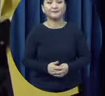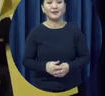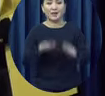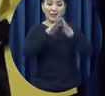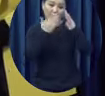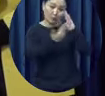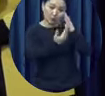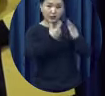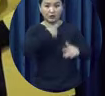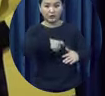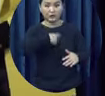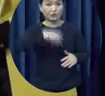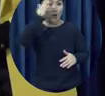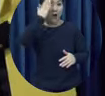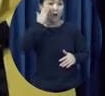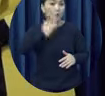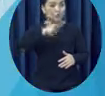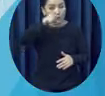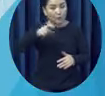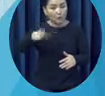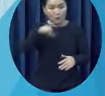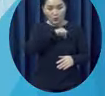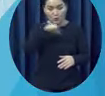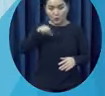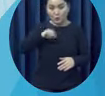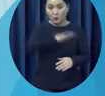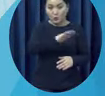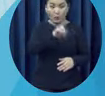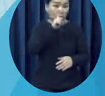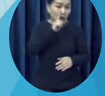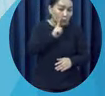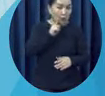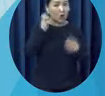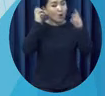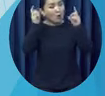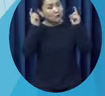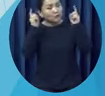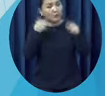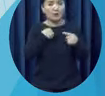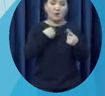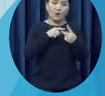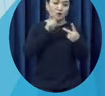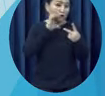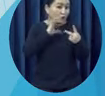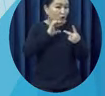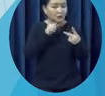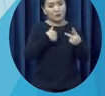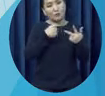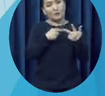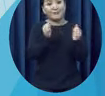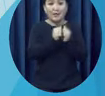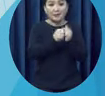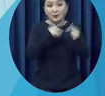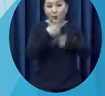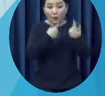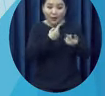гэр бүлийн гишүүд, эцэг эхчүүд маань хүүхдийнхаа дуртай хөгжим, сонирхдог зүйл, мөн найзуудынхаа талаар ярилцах хэрэгтэй. Эцэг эх